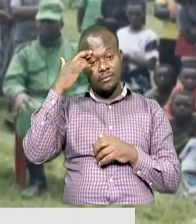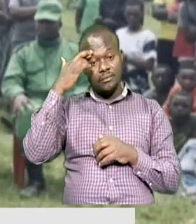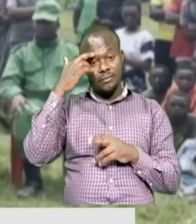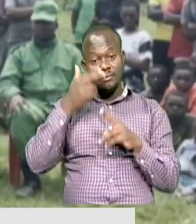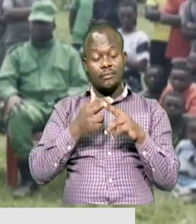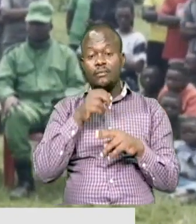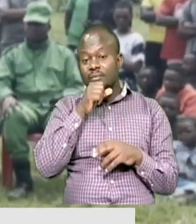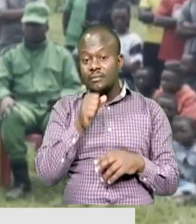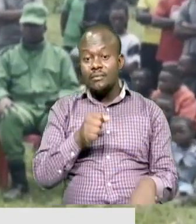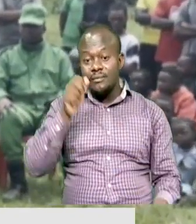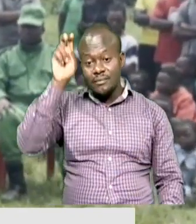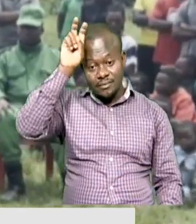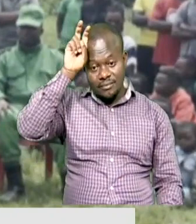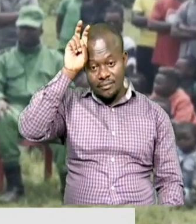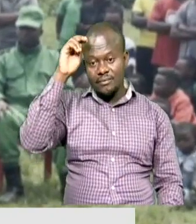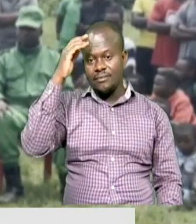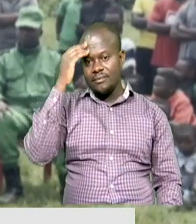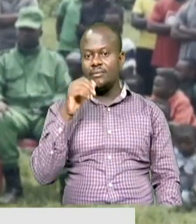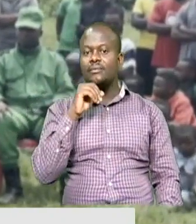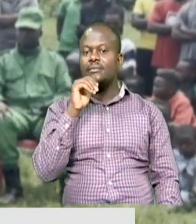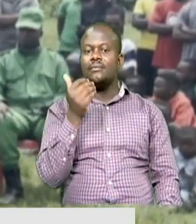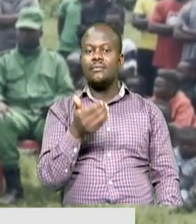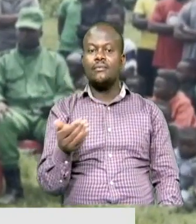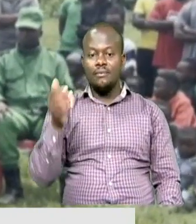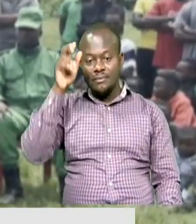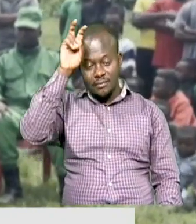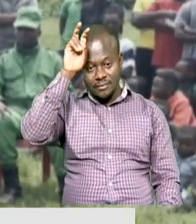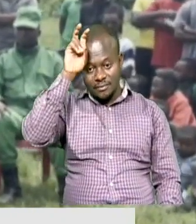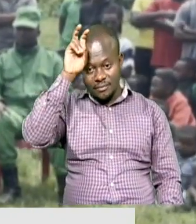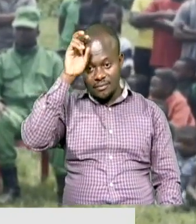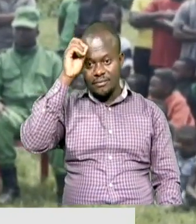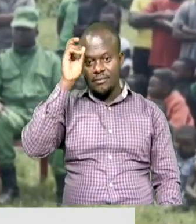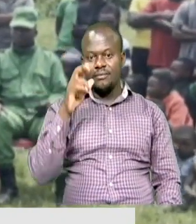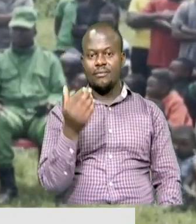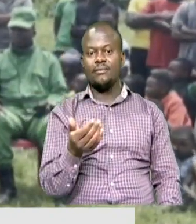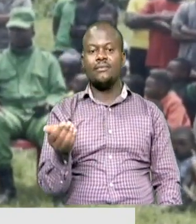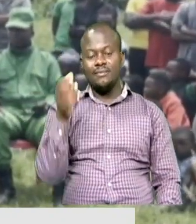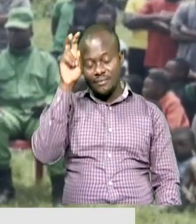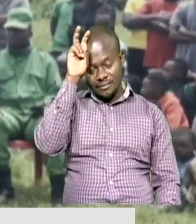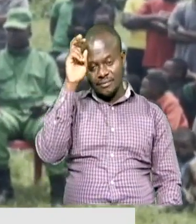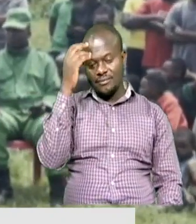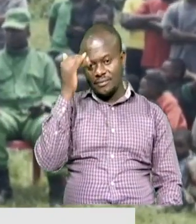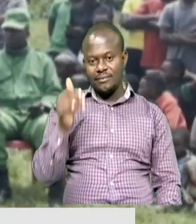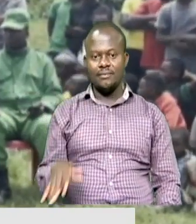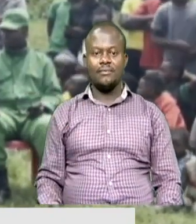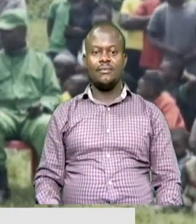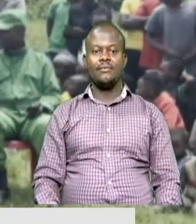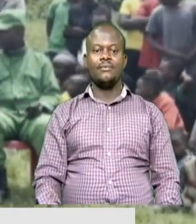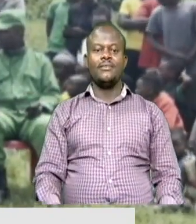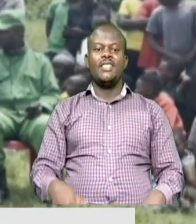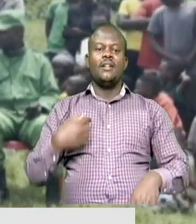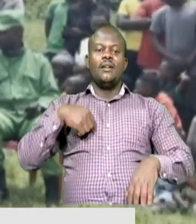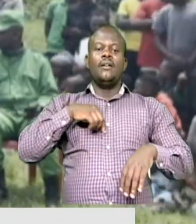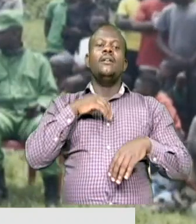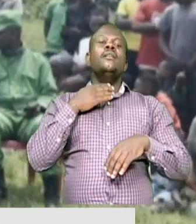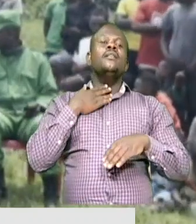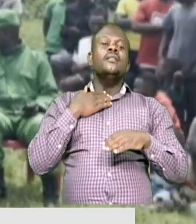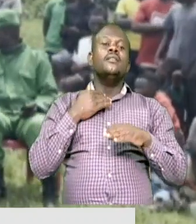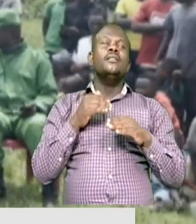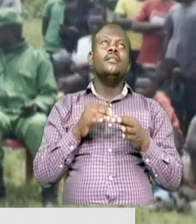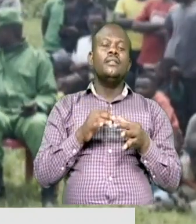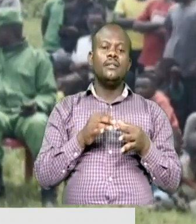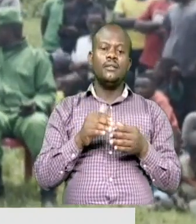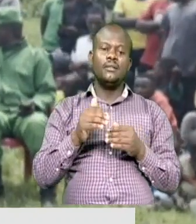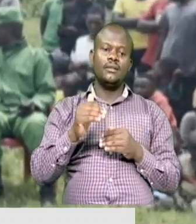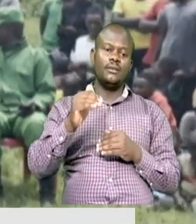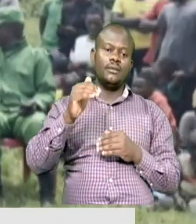shitani kuki batiyise abana ba shitani cyangwa ngo biyite za shitani? Doho barashaka kubizamura